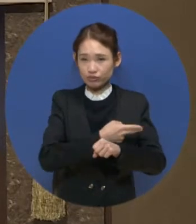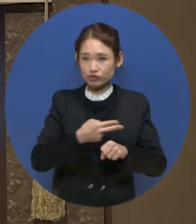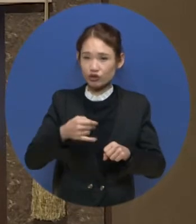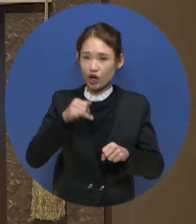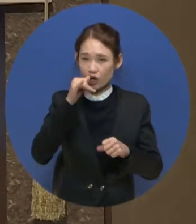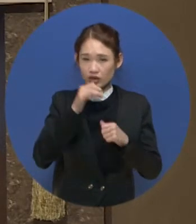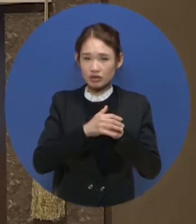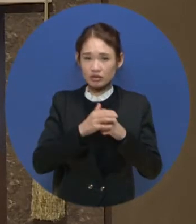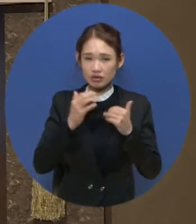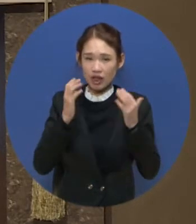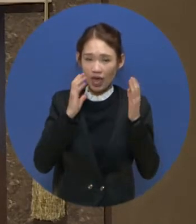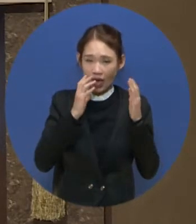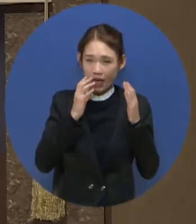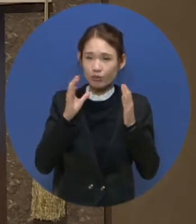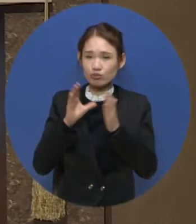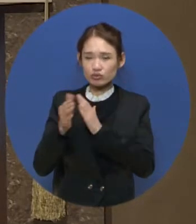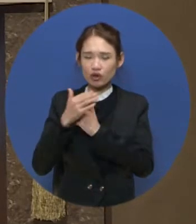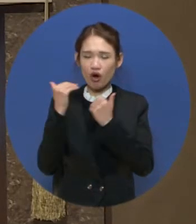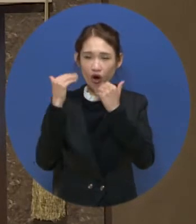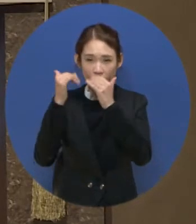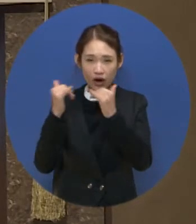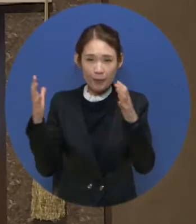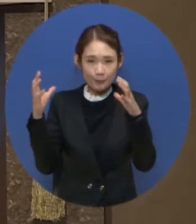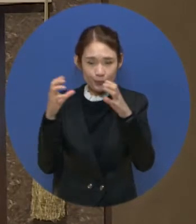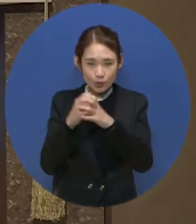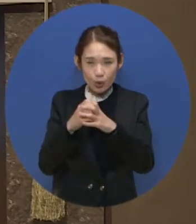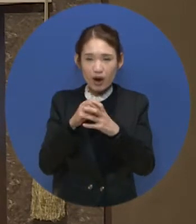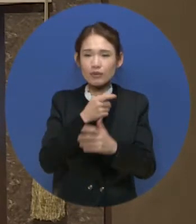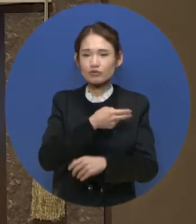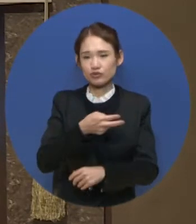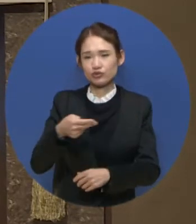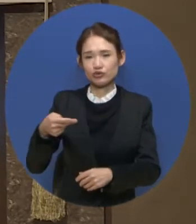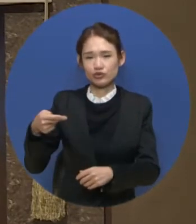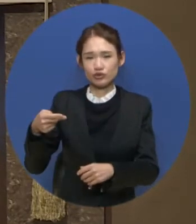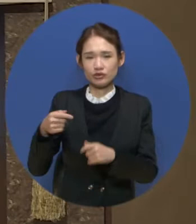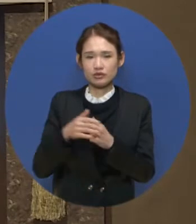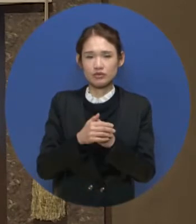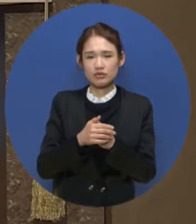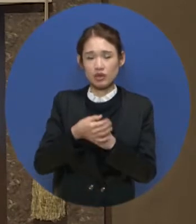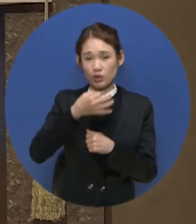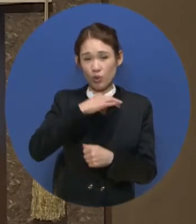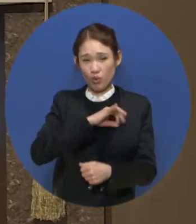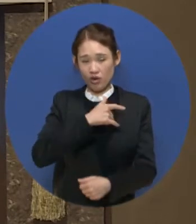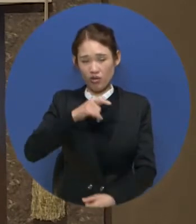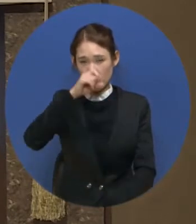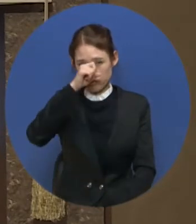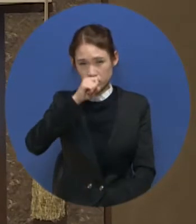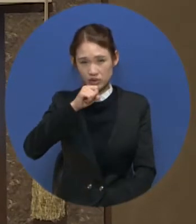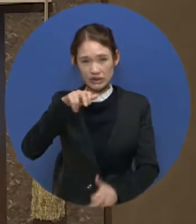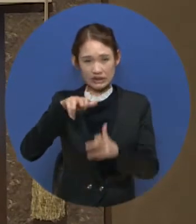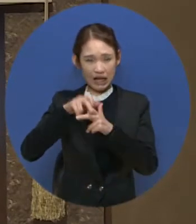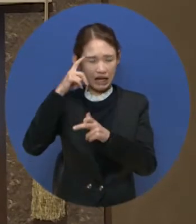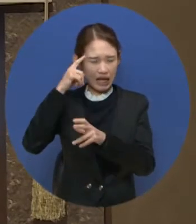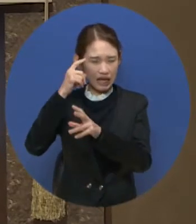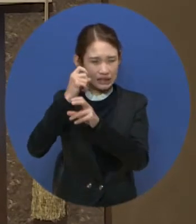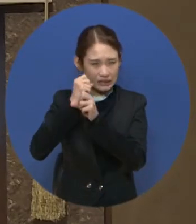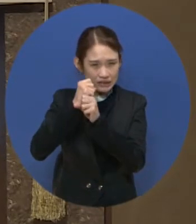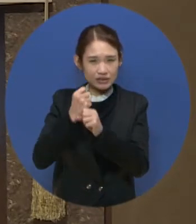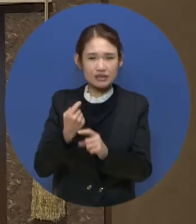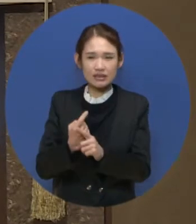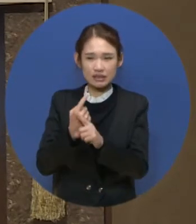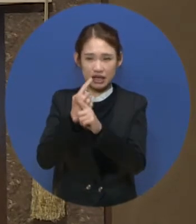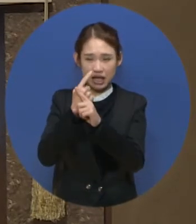아이들서부터 어른까지 통합 수영을 하는데 이게 효과가 굉장히 좋아요. 우리가 장애 인식 개선 말로 맨날 이야기하는